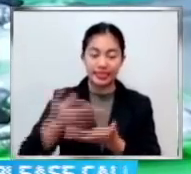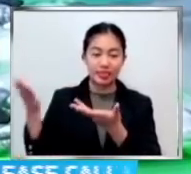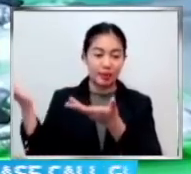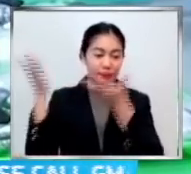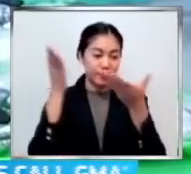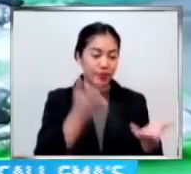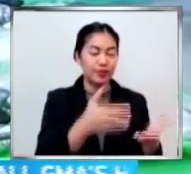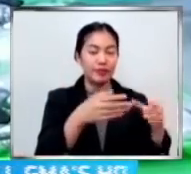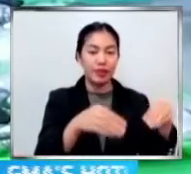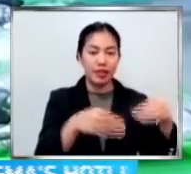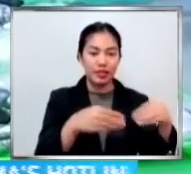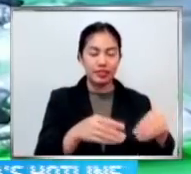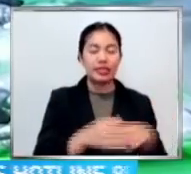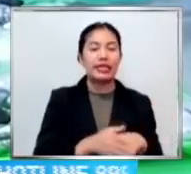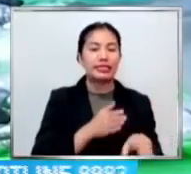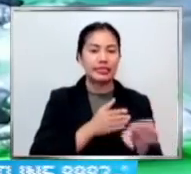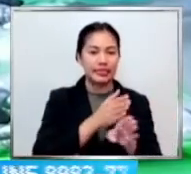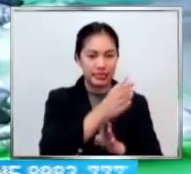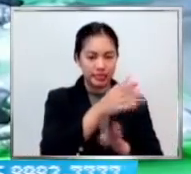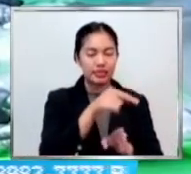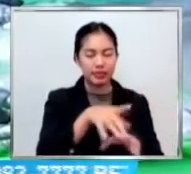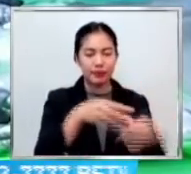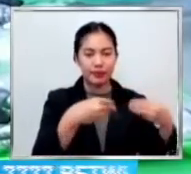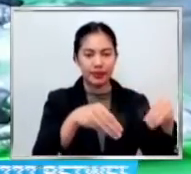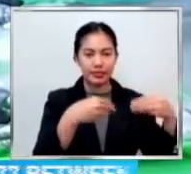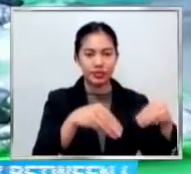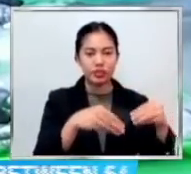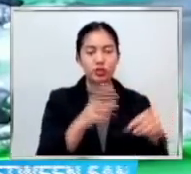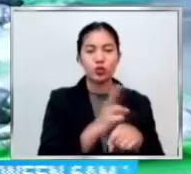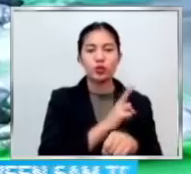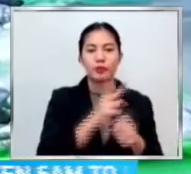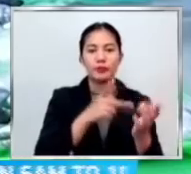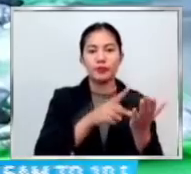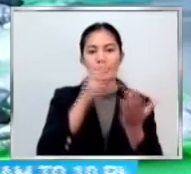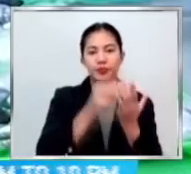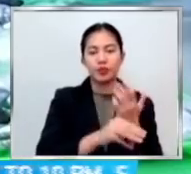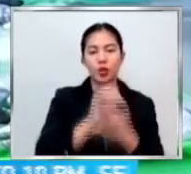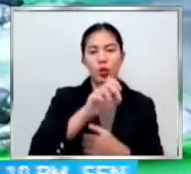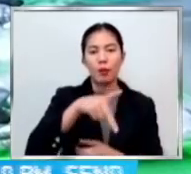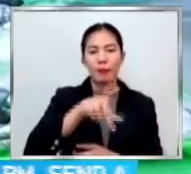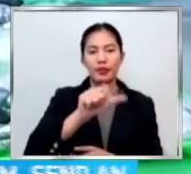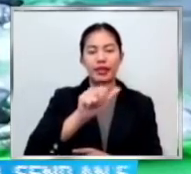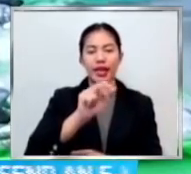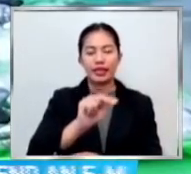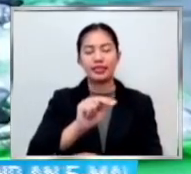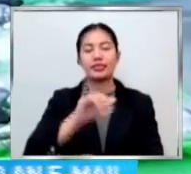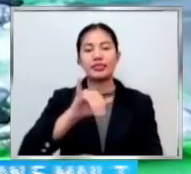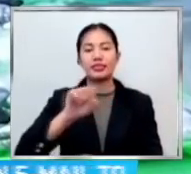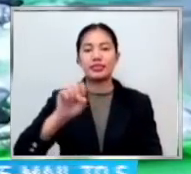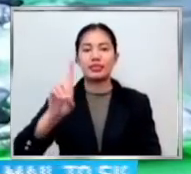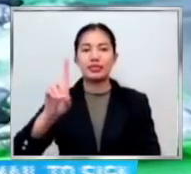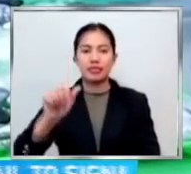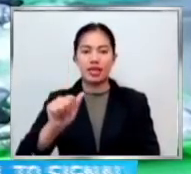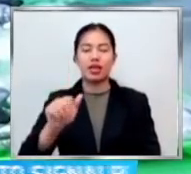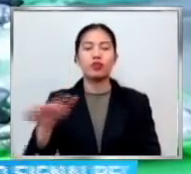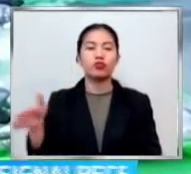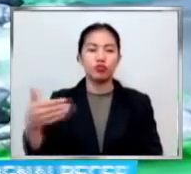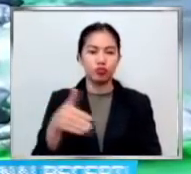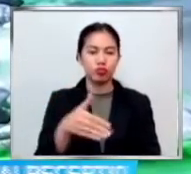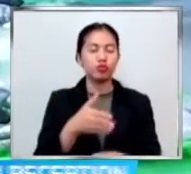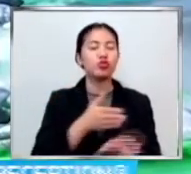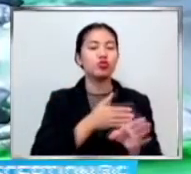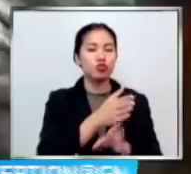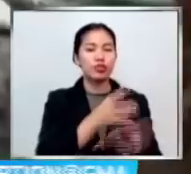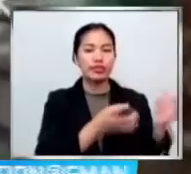At idediretso agad sa merkado sa pamagitan daw ng programang Offland Isda at Isda on the Go para maiparating daw ang mga ito sa mga consumer sa